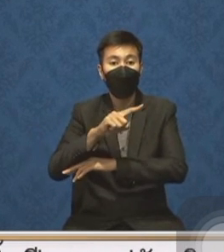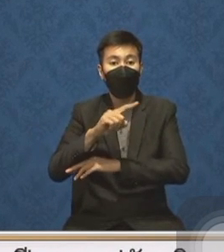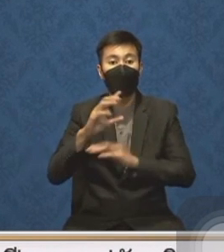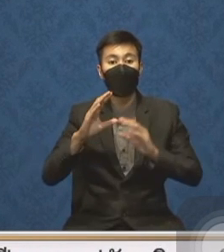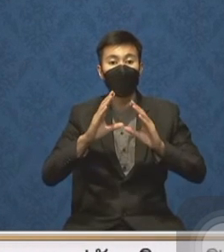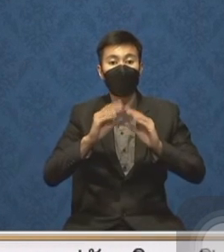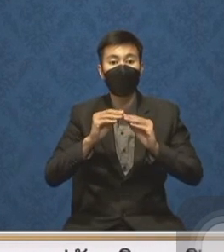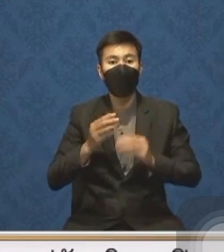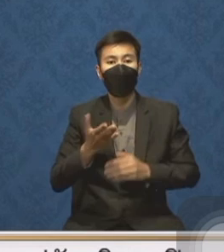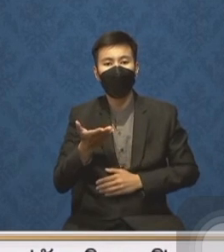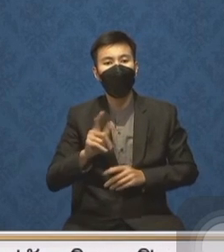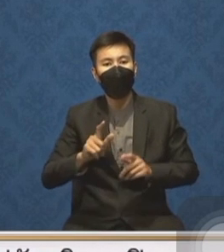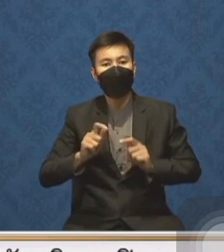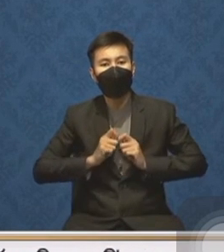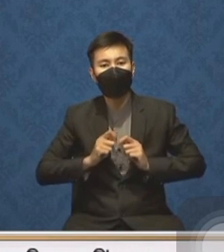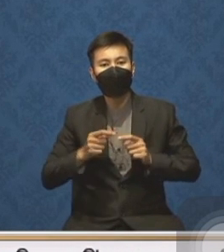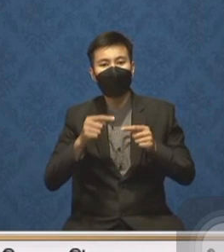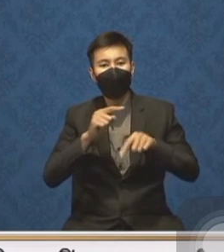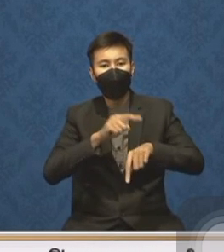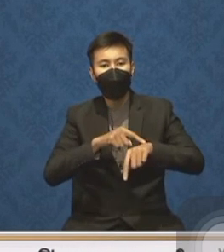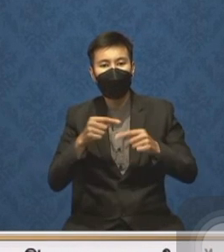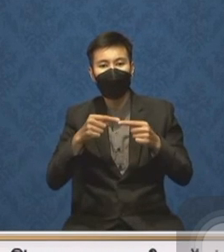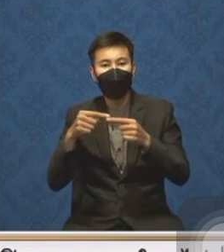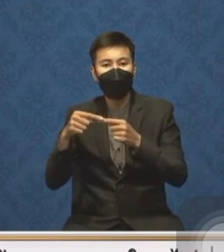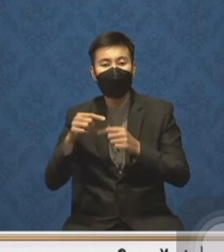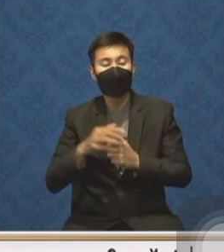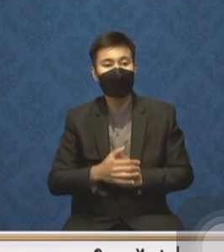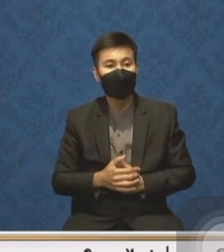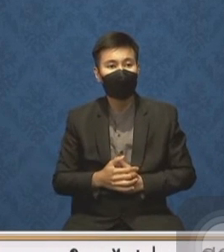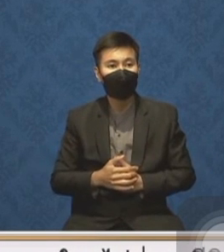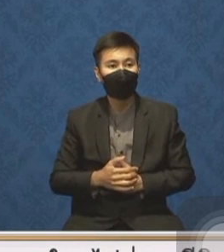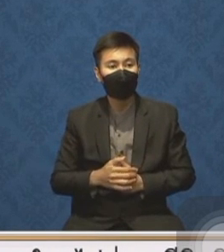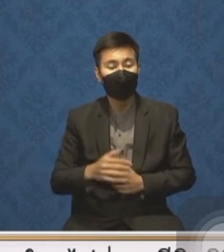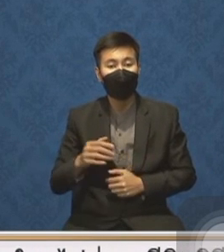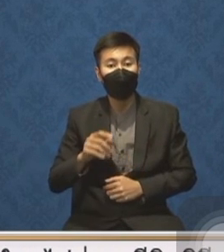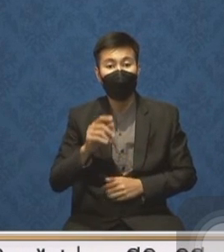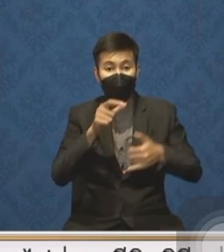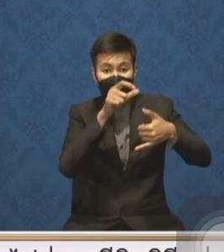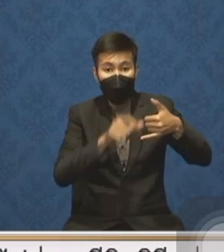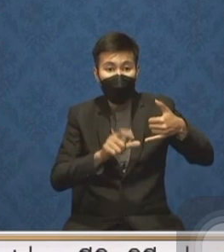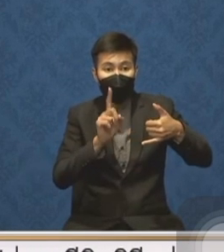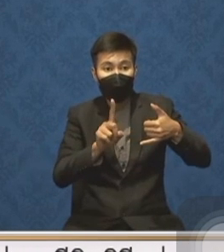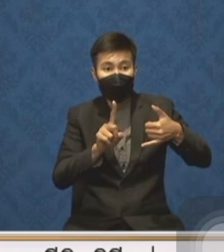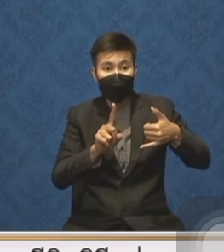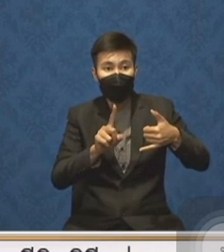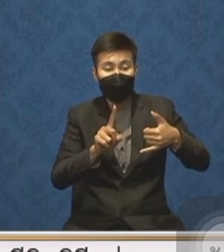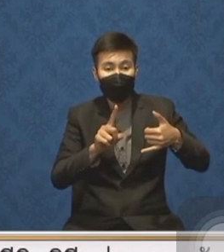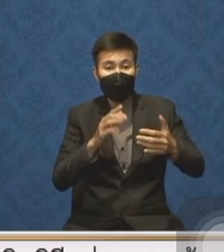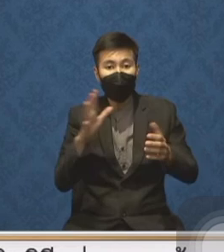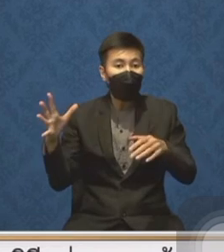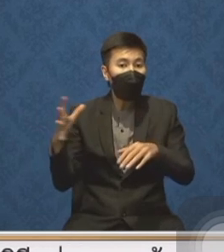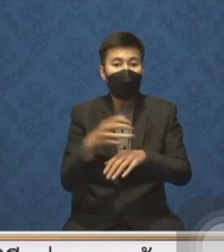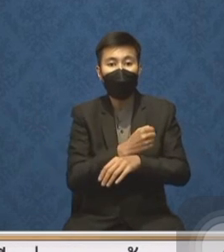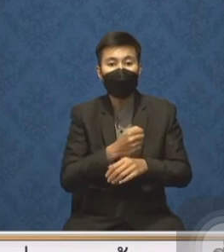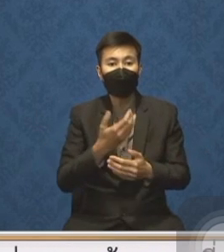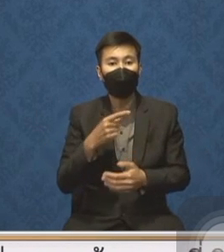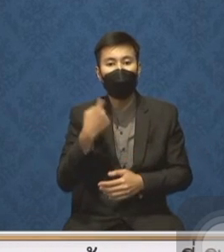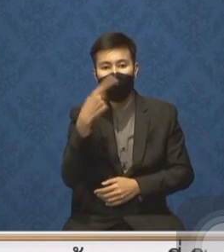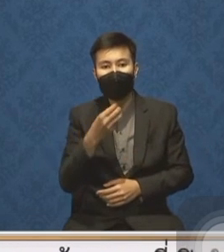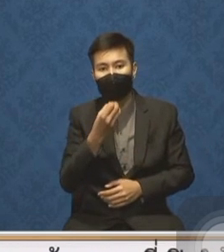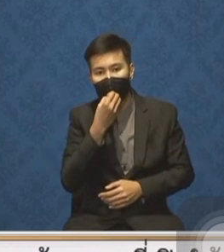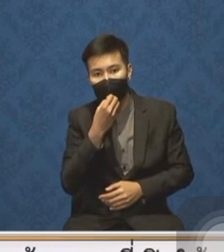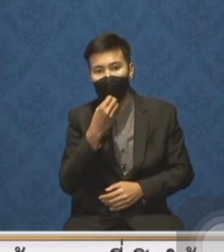งนะครับ861บาทต่อคนต่อหัวเป็นระบบเหมาจ่ายครับว่าระบบเหมาจ่ายหมายความว่าใครจะกินใครจ